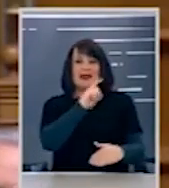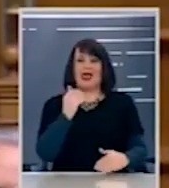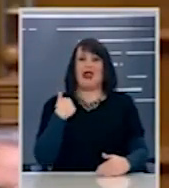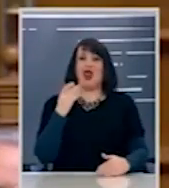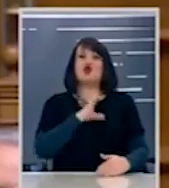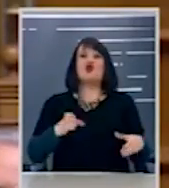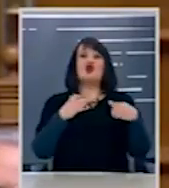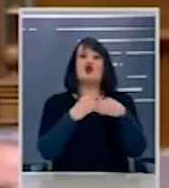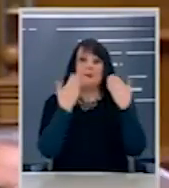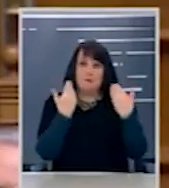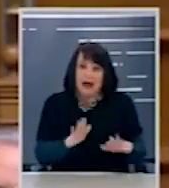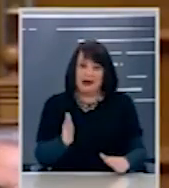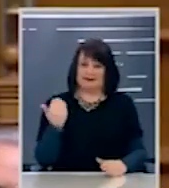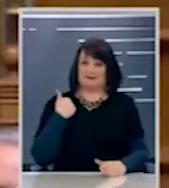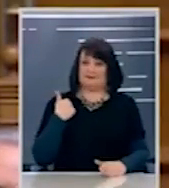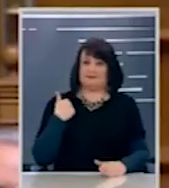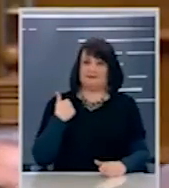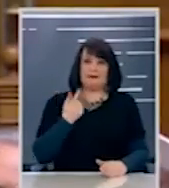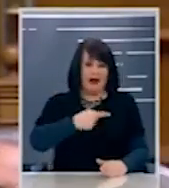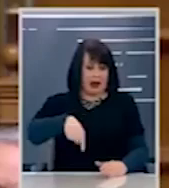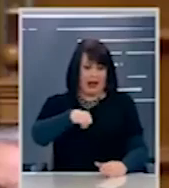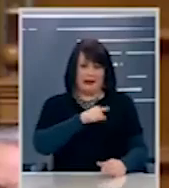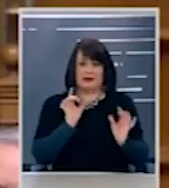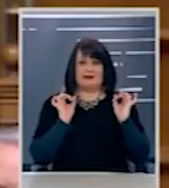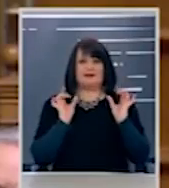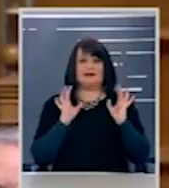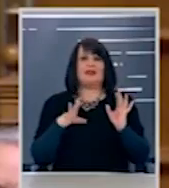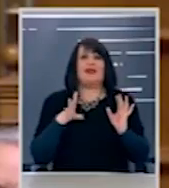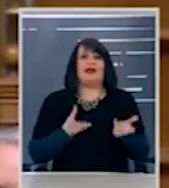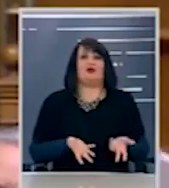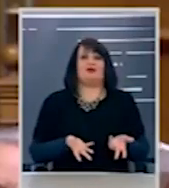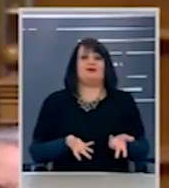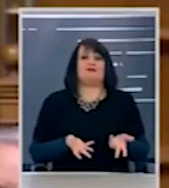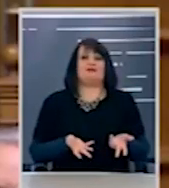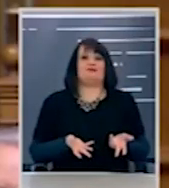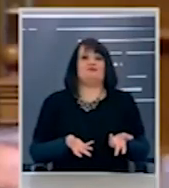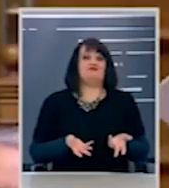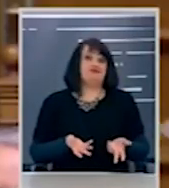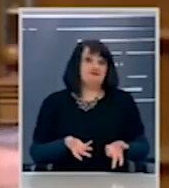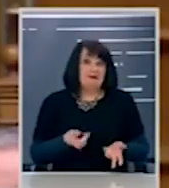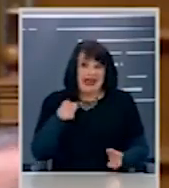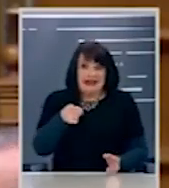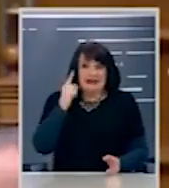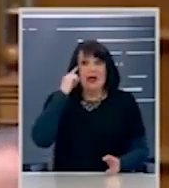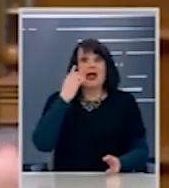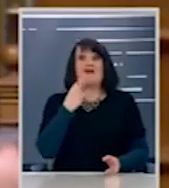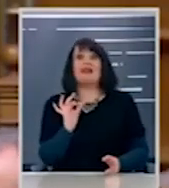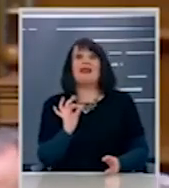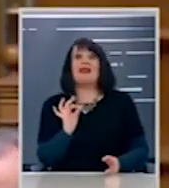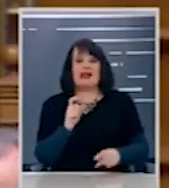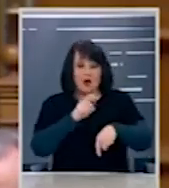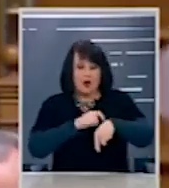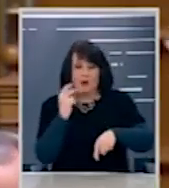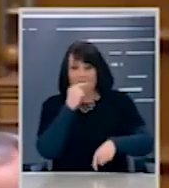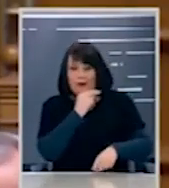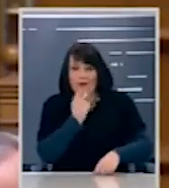Eurogroup. Οι άλλοι συνάδελφοί σας δεν θέλησαν, δεν θεώρησαν σκόπιμο. Εσείς αξιοποιήσατε την κοινοβουλευτική διαδικασία